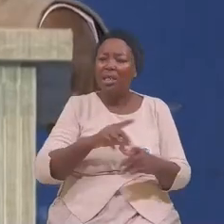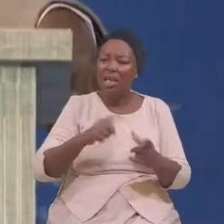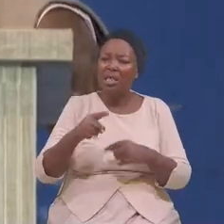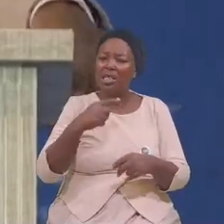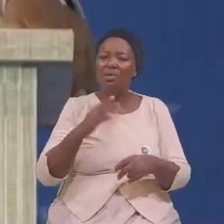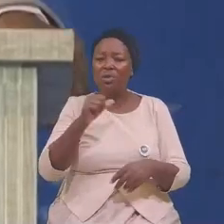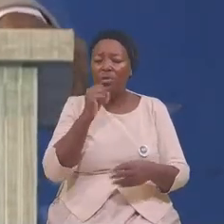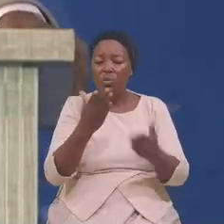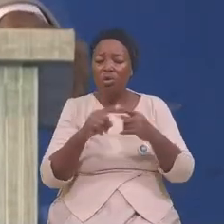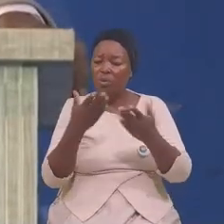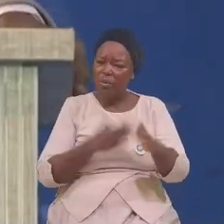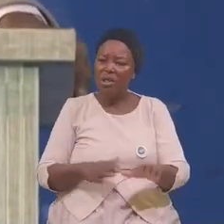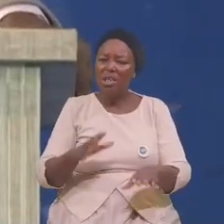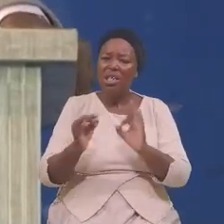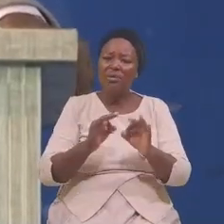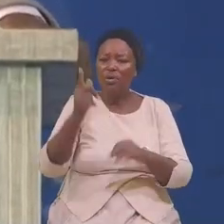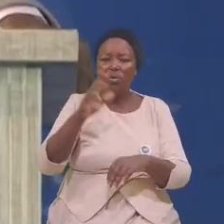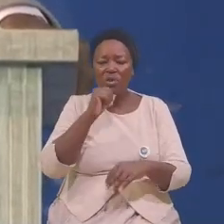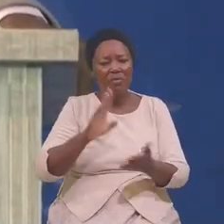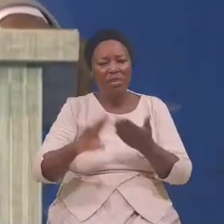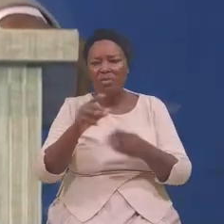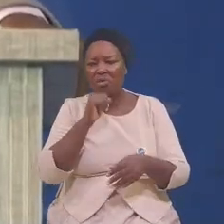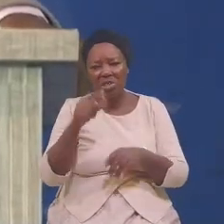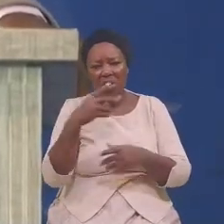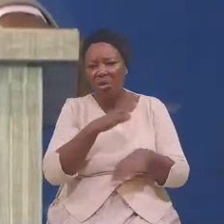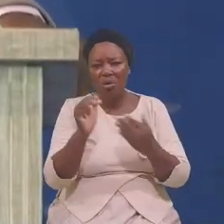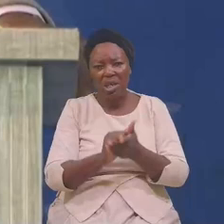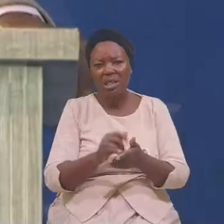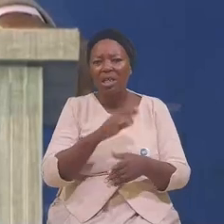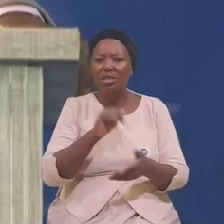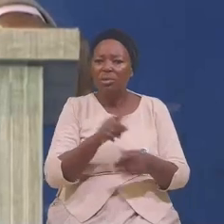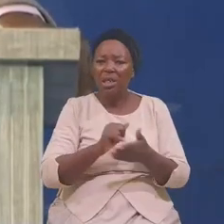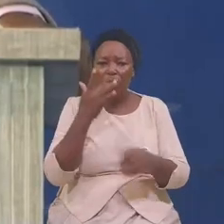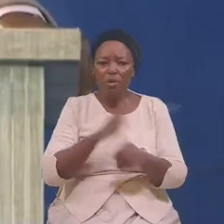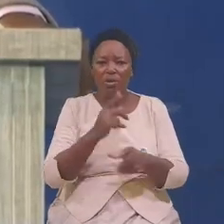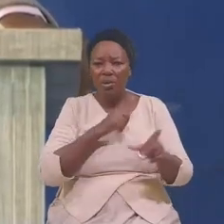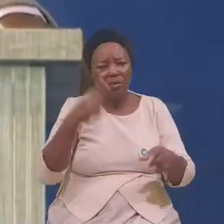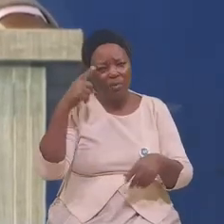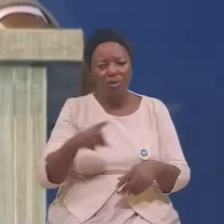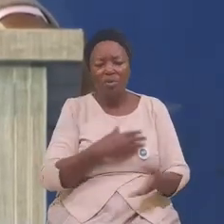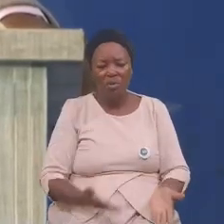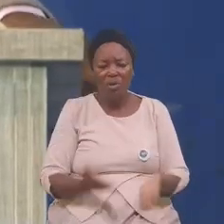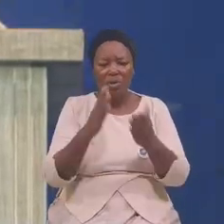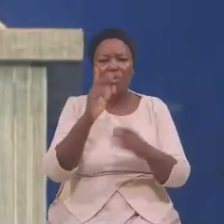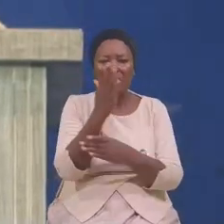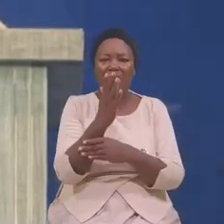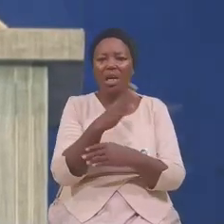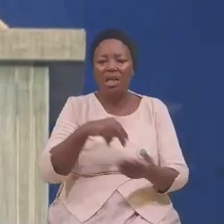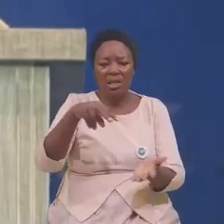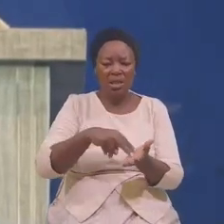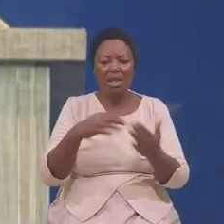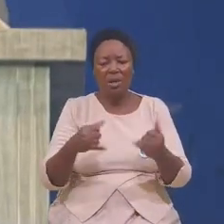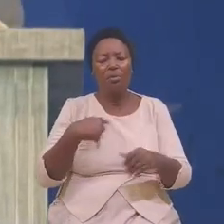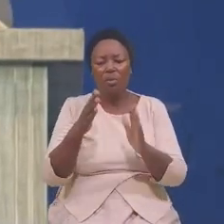S'il ne veut pas te pardonner, il ne va pas de qui t'attend. Il va te pardonner. Lève simplement la main et tu te mets debout. Il va prier pour toi maintenant.